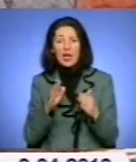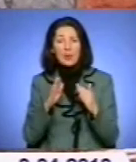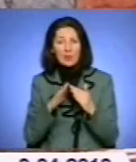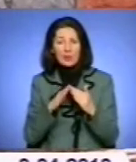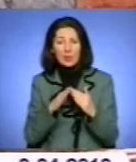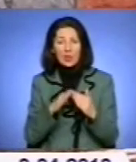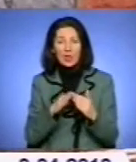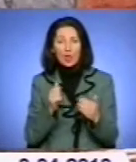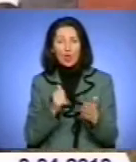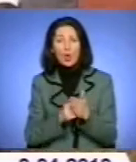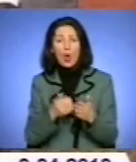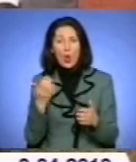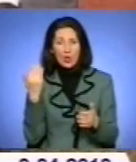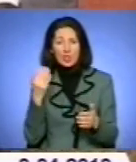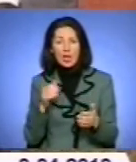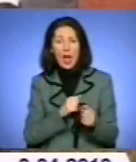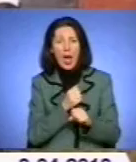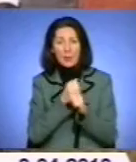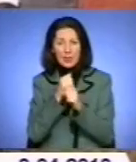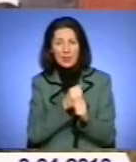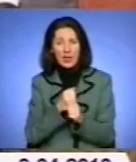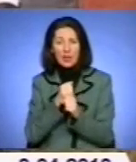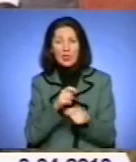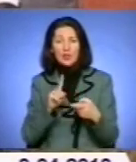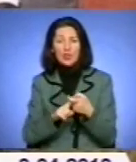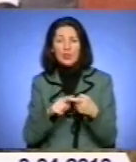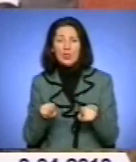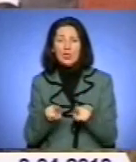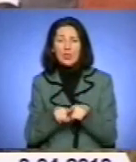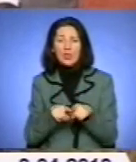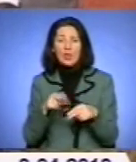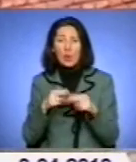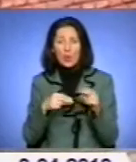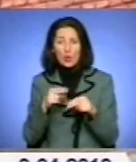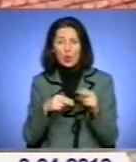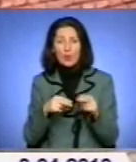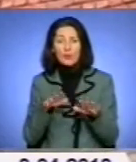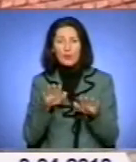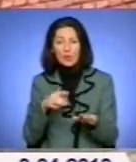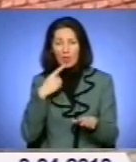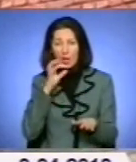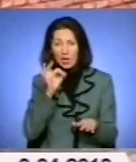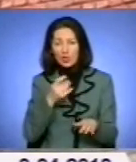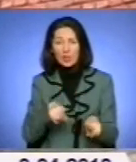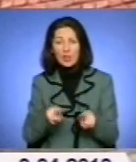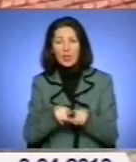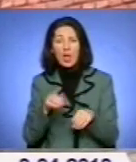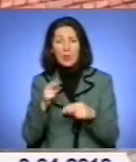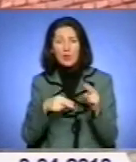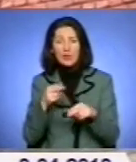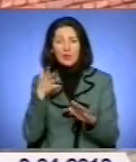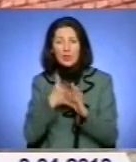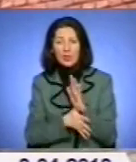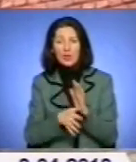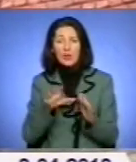дочепили отакі прибудови, нібито мав бути ліфт. Місцеві подейкують, що на таке будівництво витратили з обласної ради аж